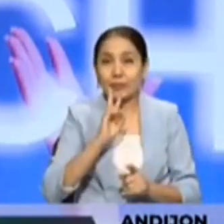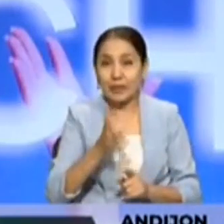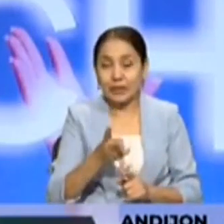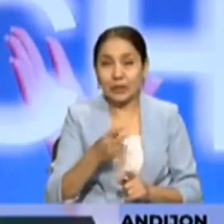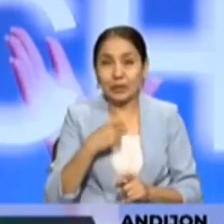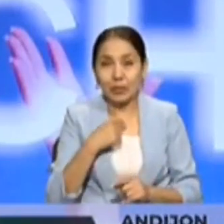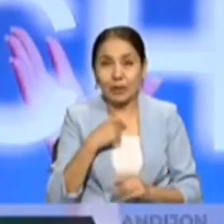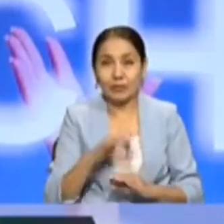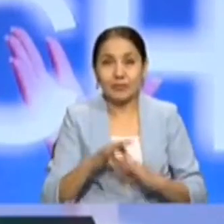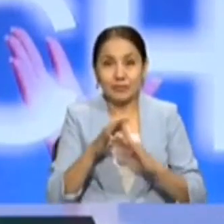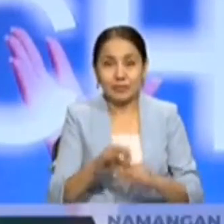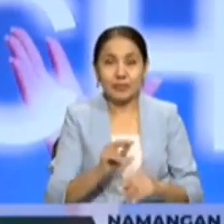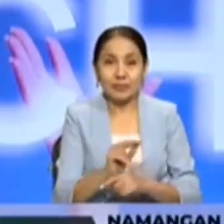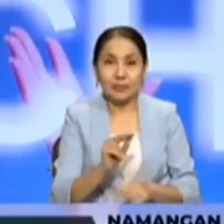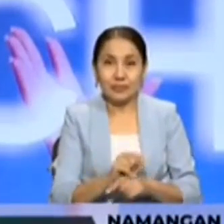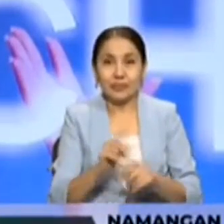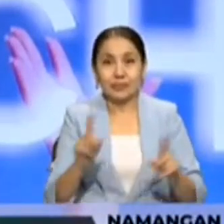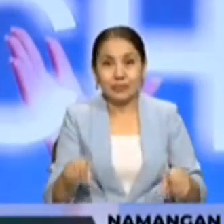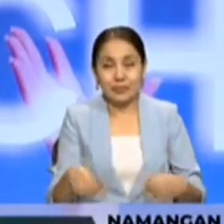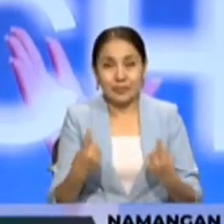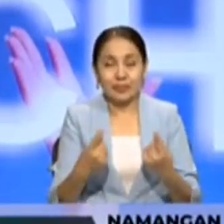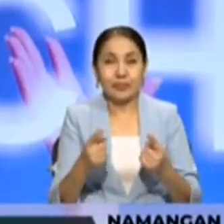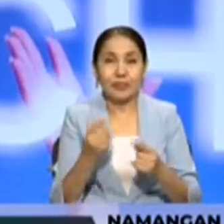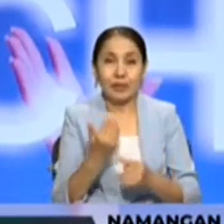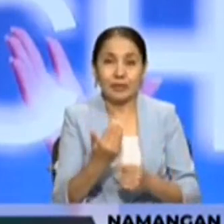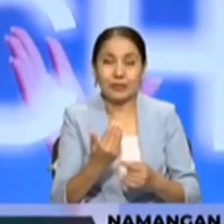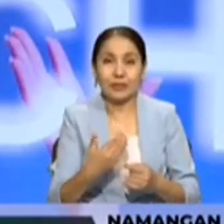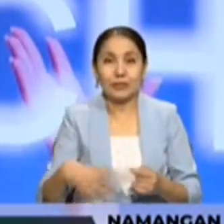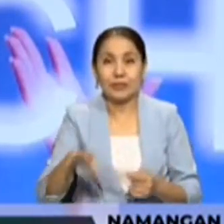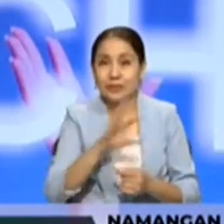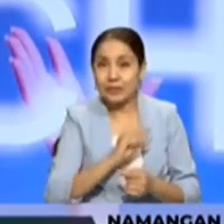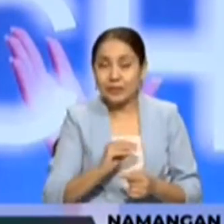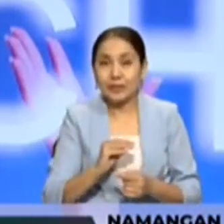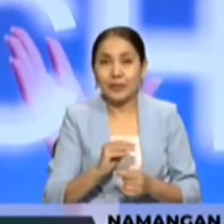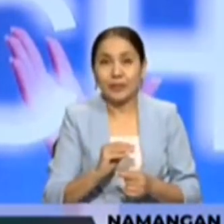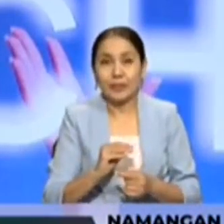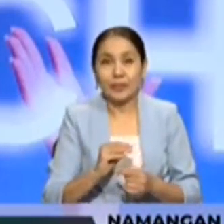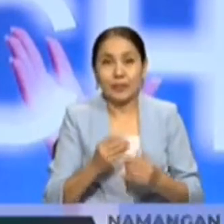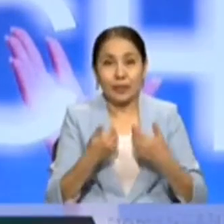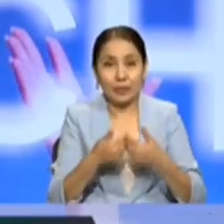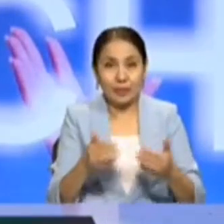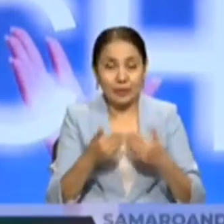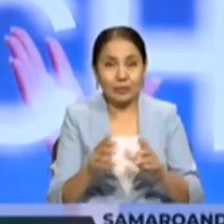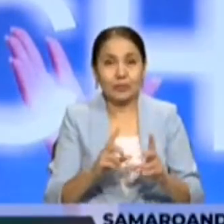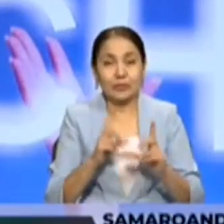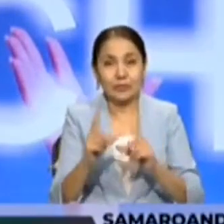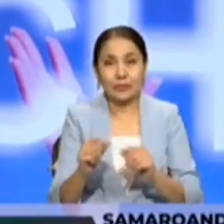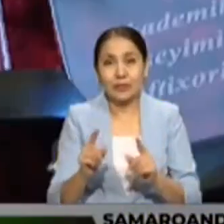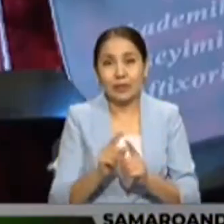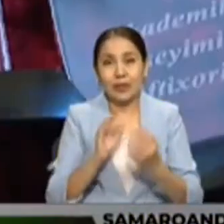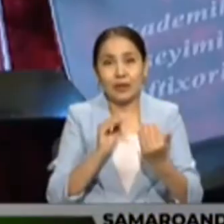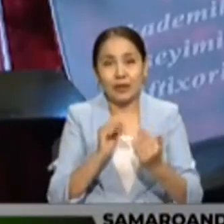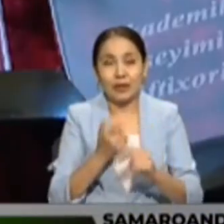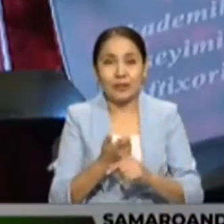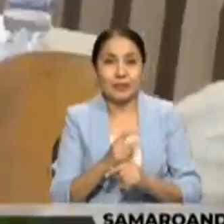ushbu o'quvchilar bilan shu darajada yaqinlashib ketganmanki, bularni hozir bular bilan bitiruv kechasida xayrlashish